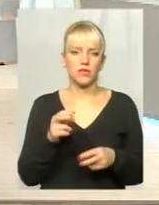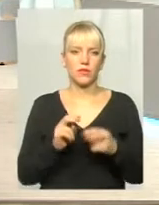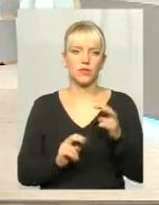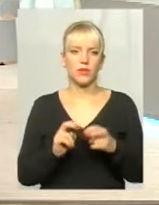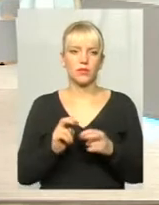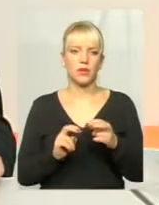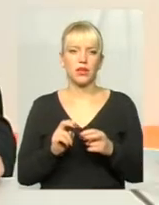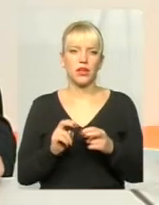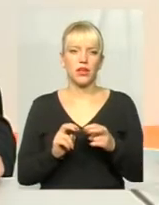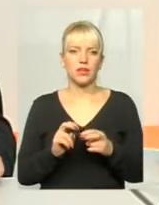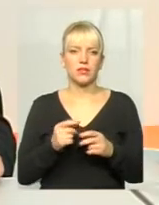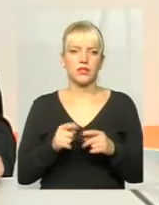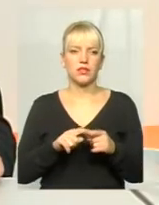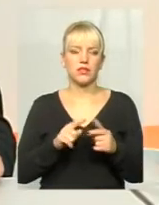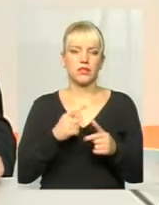називаємо, пічники,